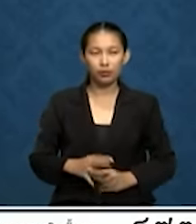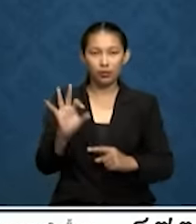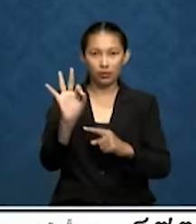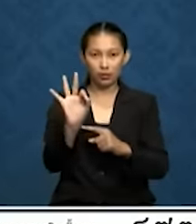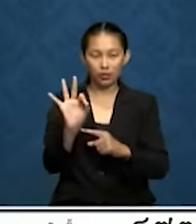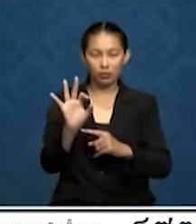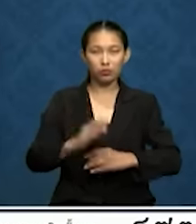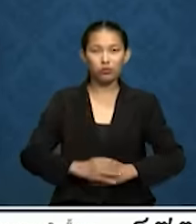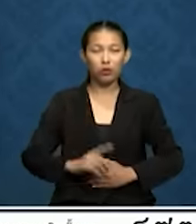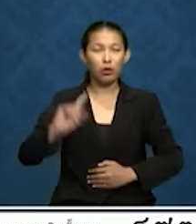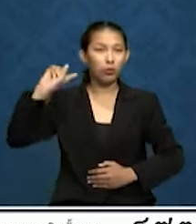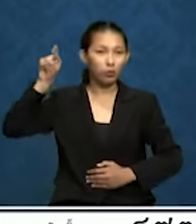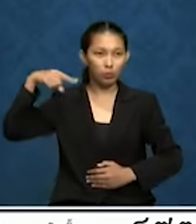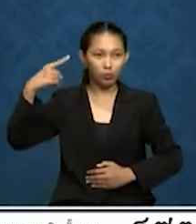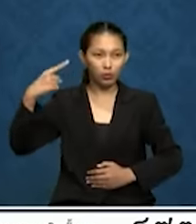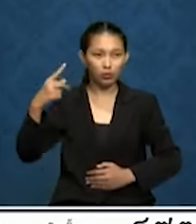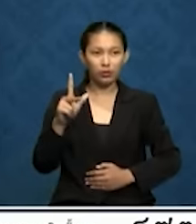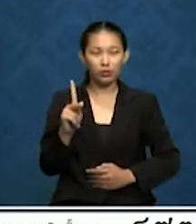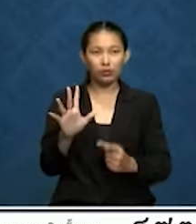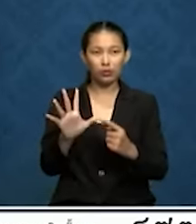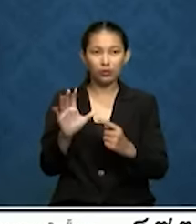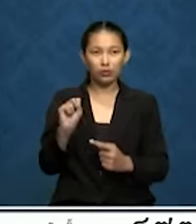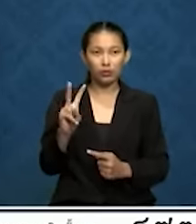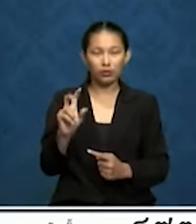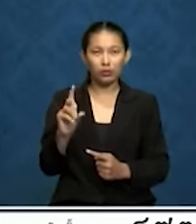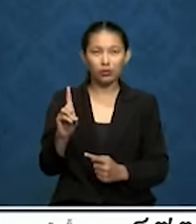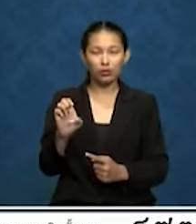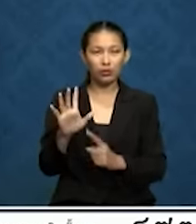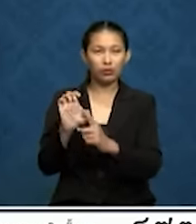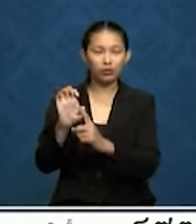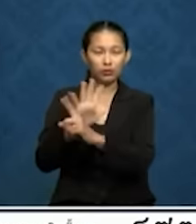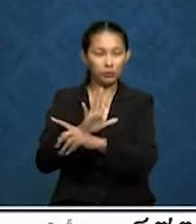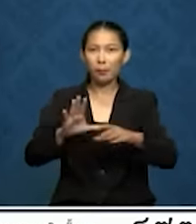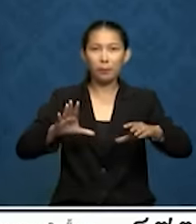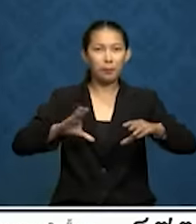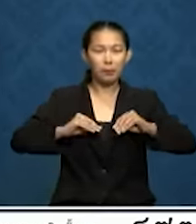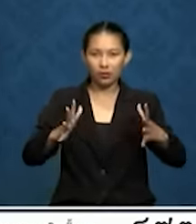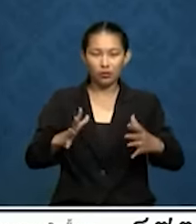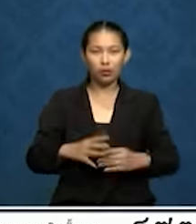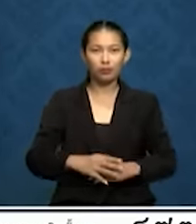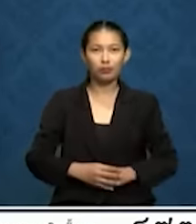9นางสาวกฤตชีวะธรรมานนท ์ไม่เห็นชอบค่ะ